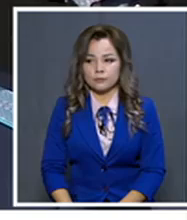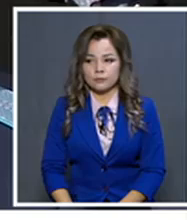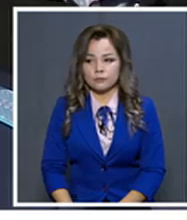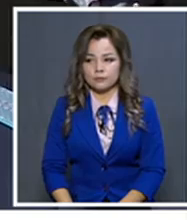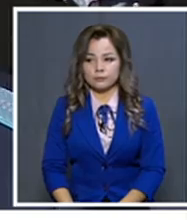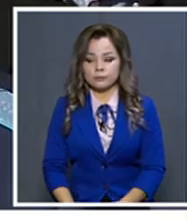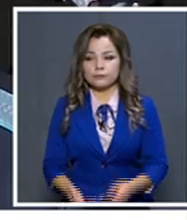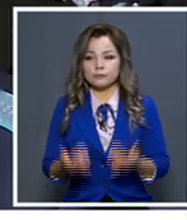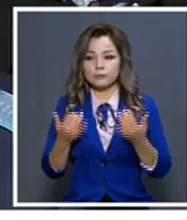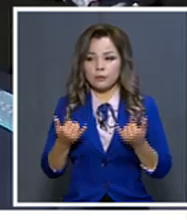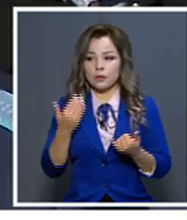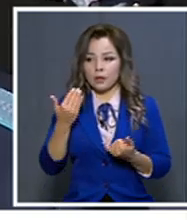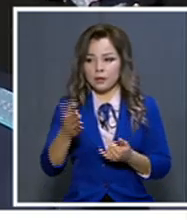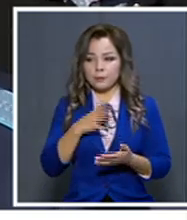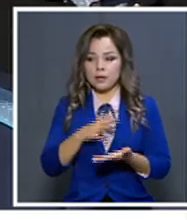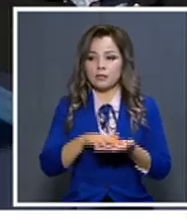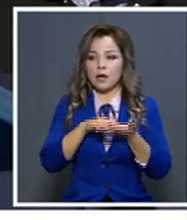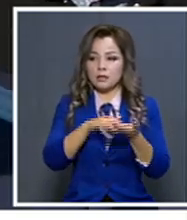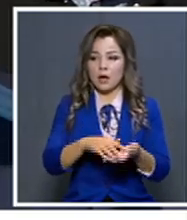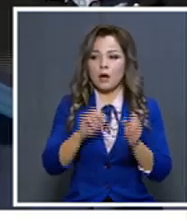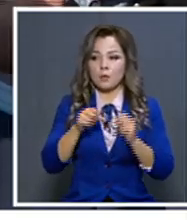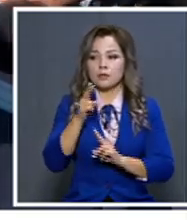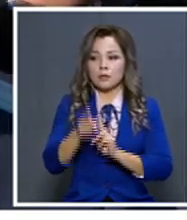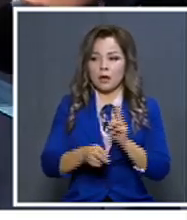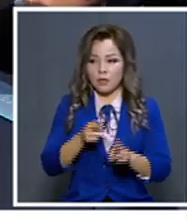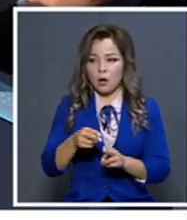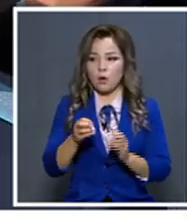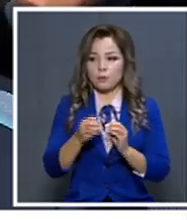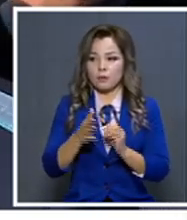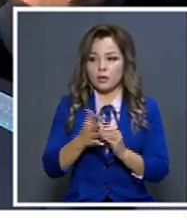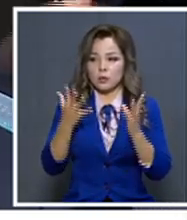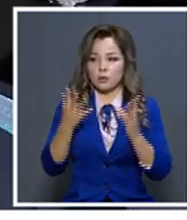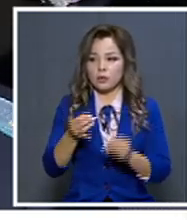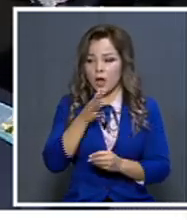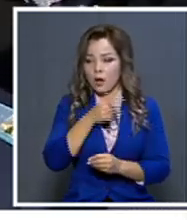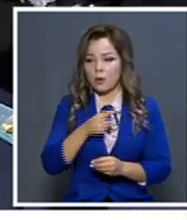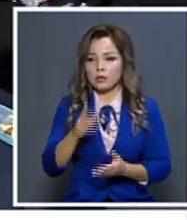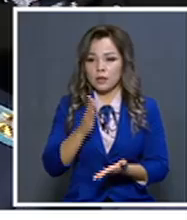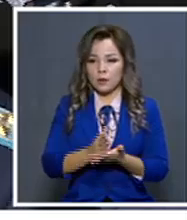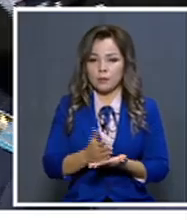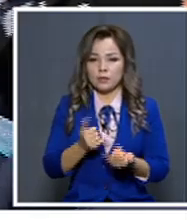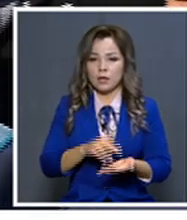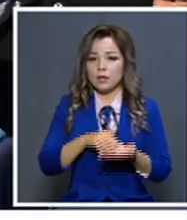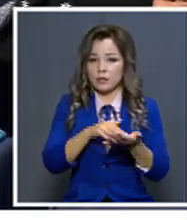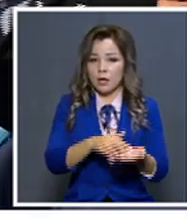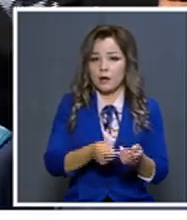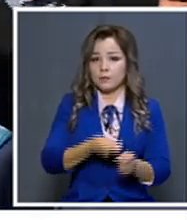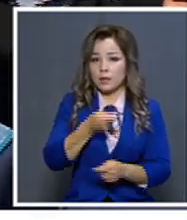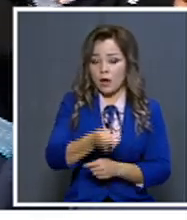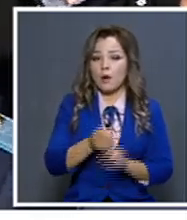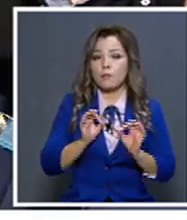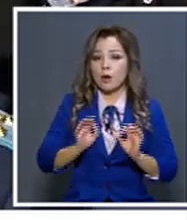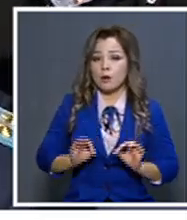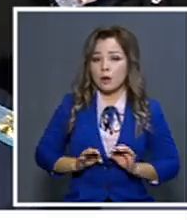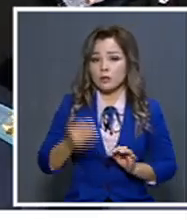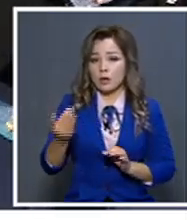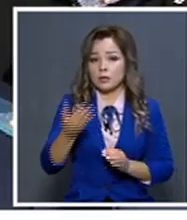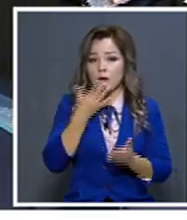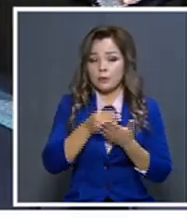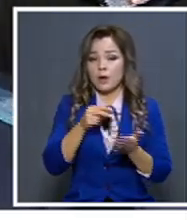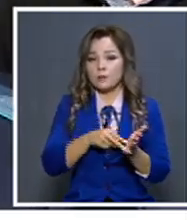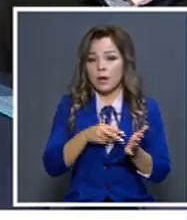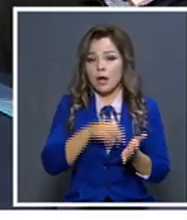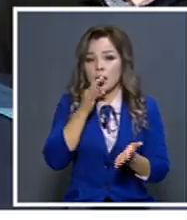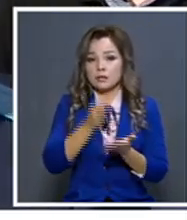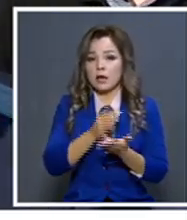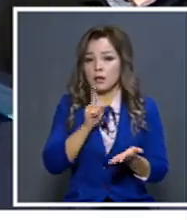уголовное дело. Сіздер арыздануларыңызға болады. Бізде 15 күн уақыт бар. Одан кейін іс апелляцияға кетсе, прокурордың әрекетіне баға беріледі.